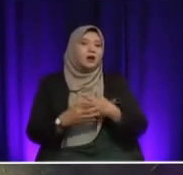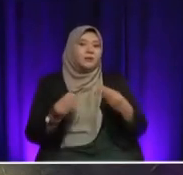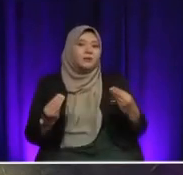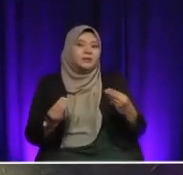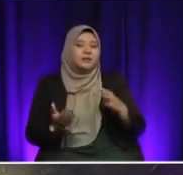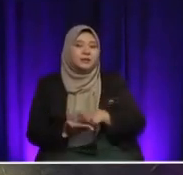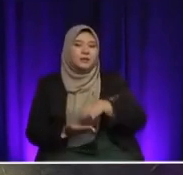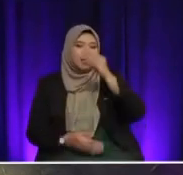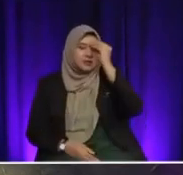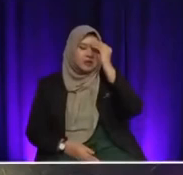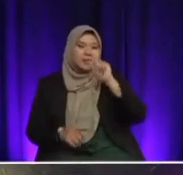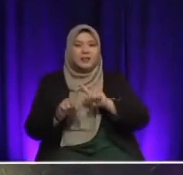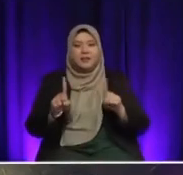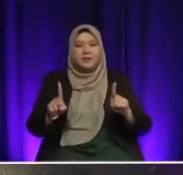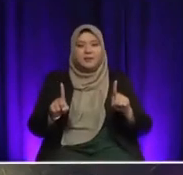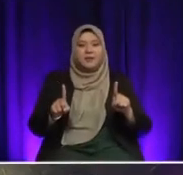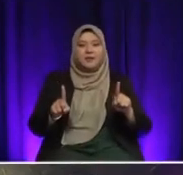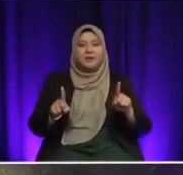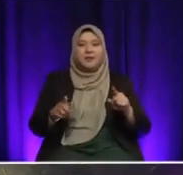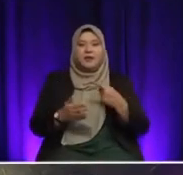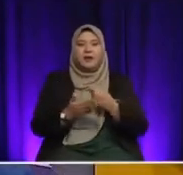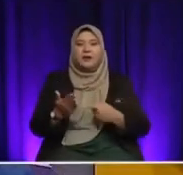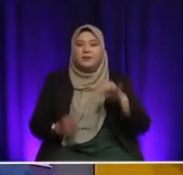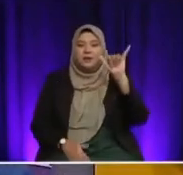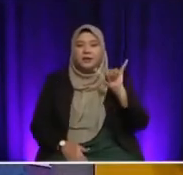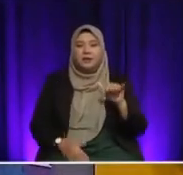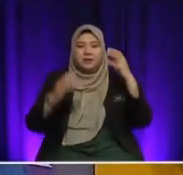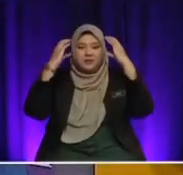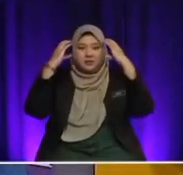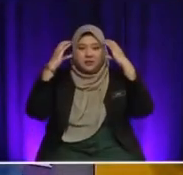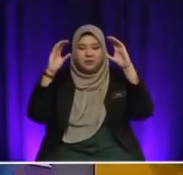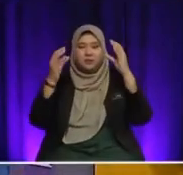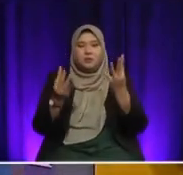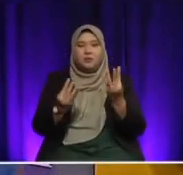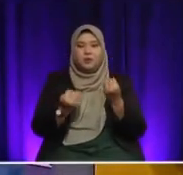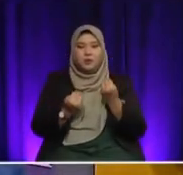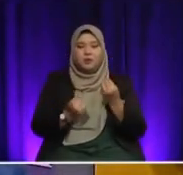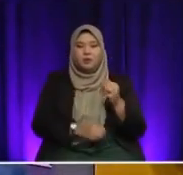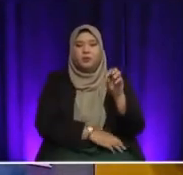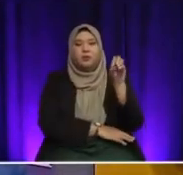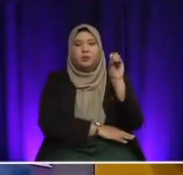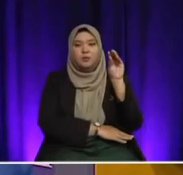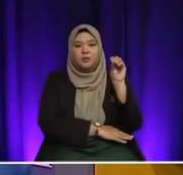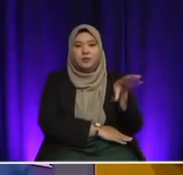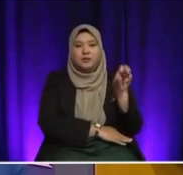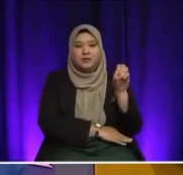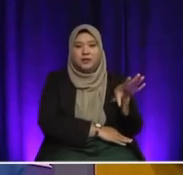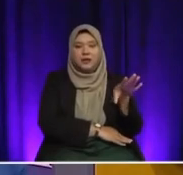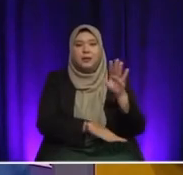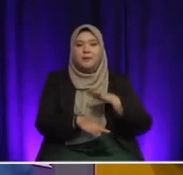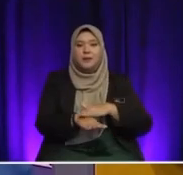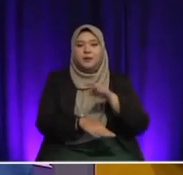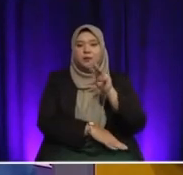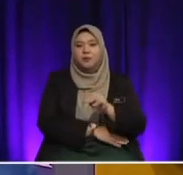pelajaran ini untuk SPM kelak. Silakan cikgu. Okay. Terima kasih Nisa. Okey, sekali lagi saya ingatkan kepada semua murid yang